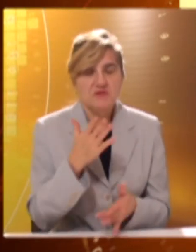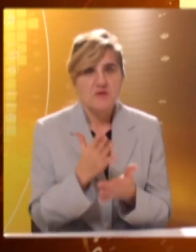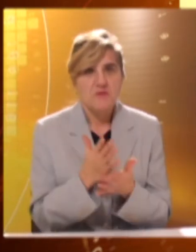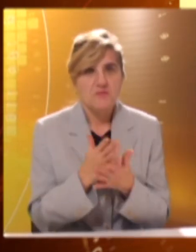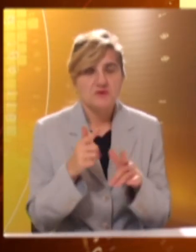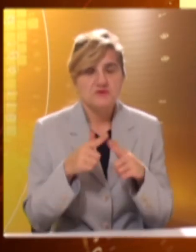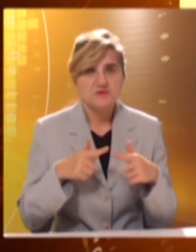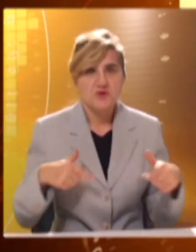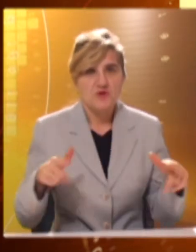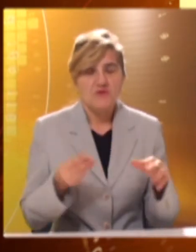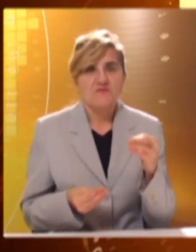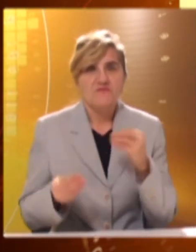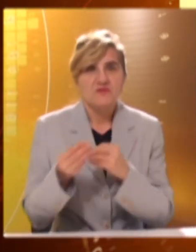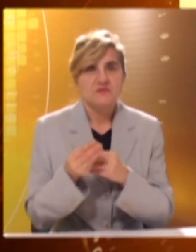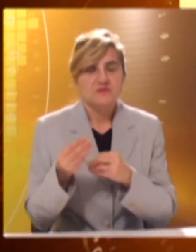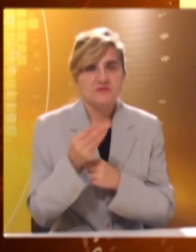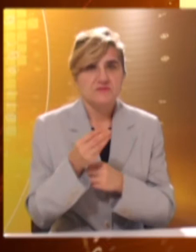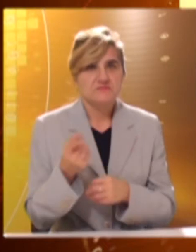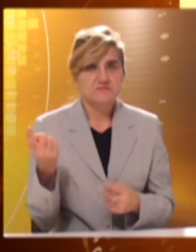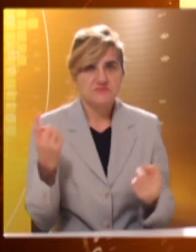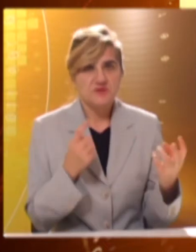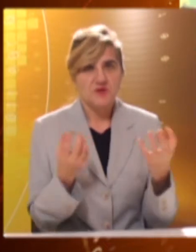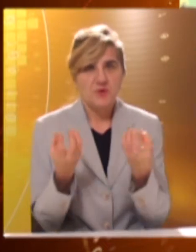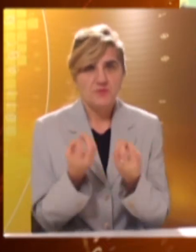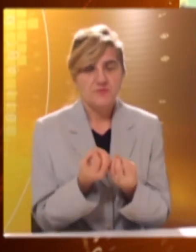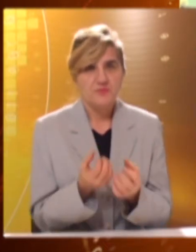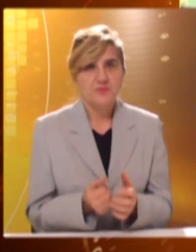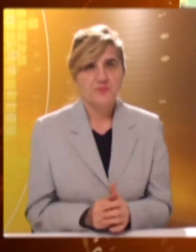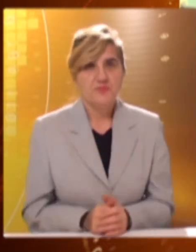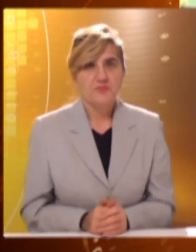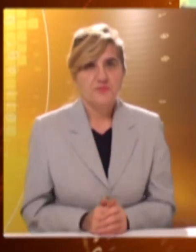ovaj objekat zaista još više naših građana privući.